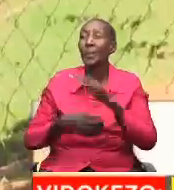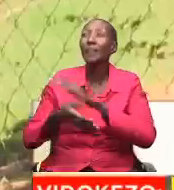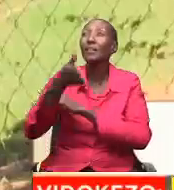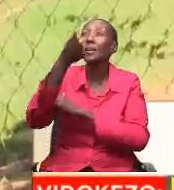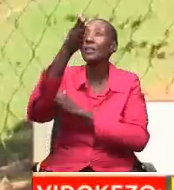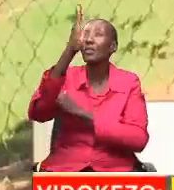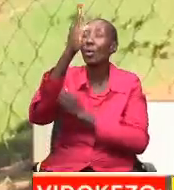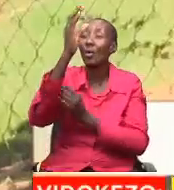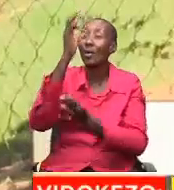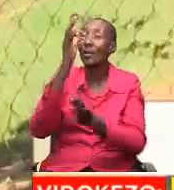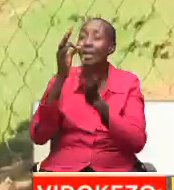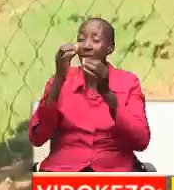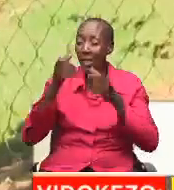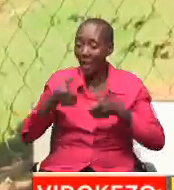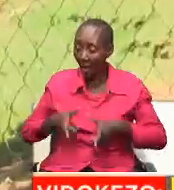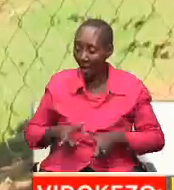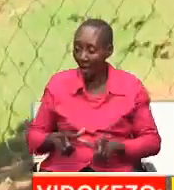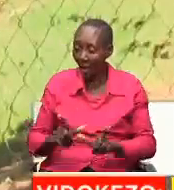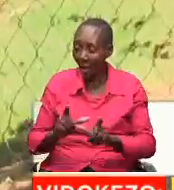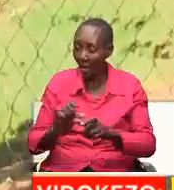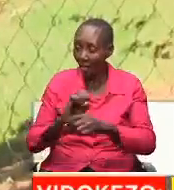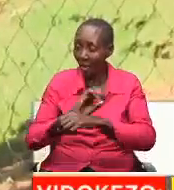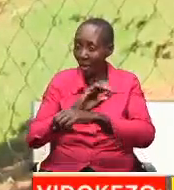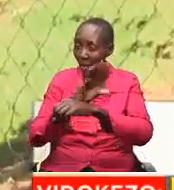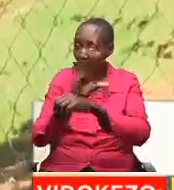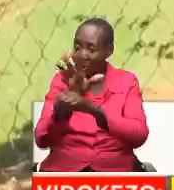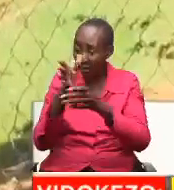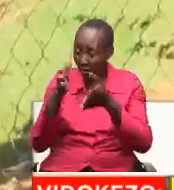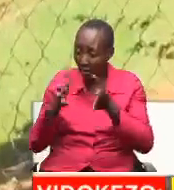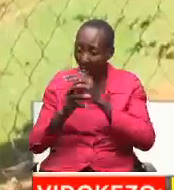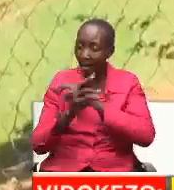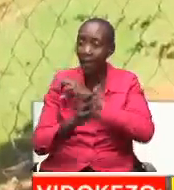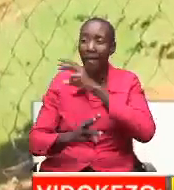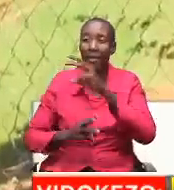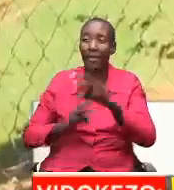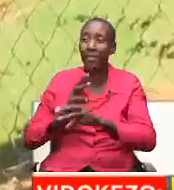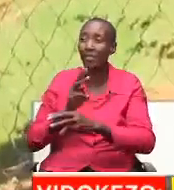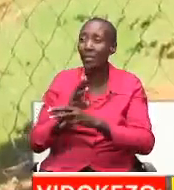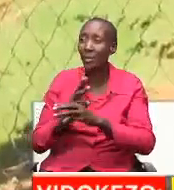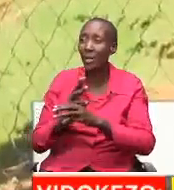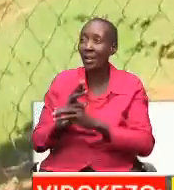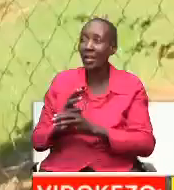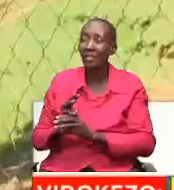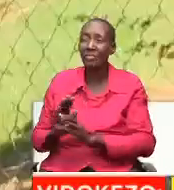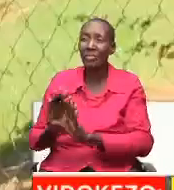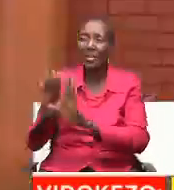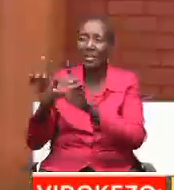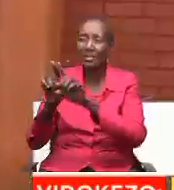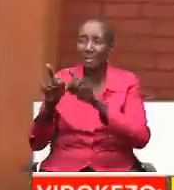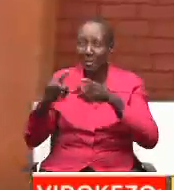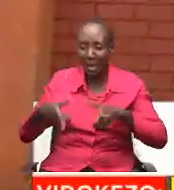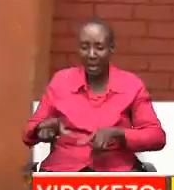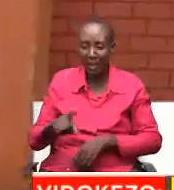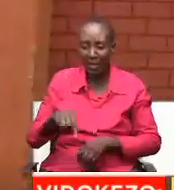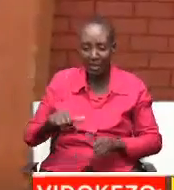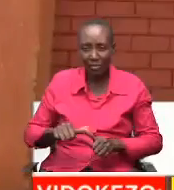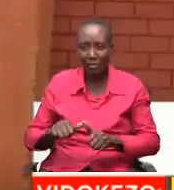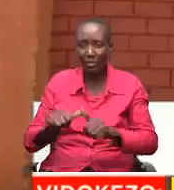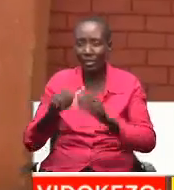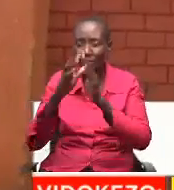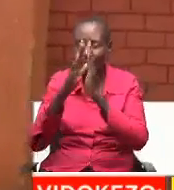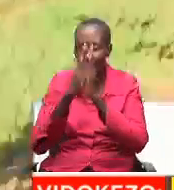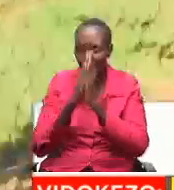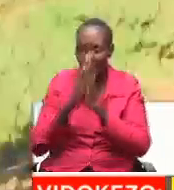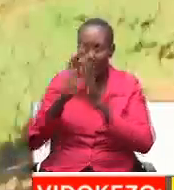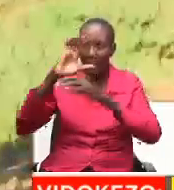ikiwa aliruhusu mambo hii ya corona pale kuwa katika dunia hii, muache tena pia ameturuhusu si tuendelee kuomba. Ndani ya